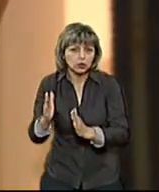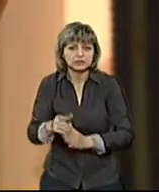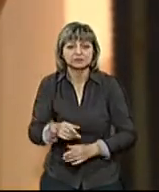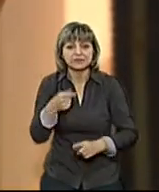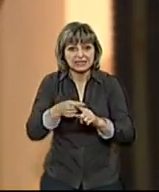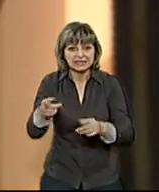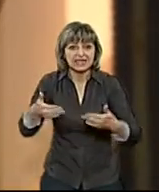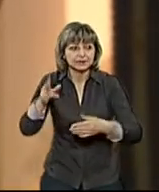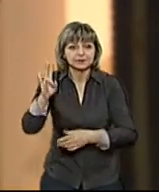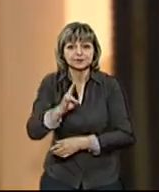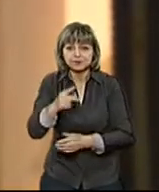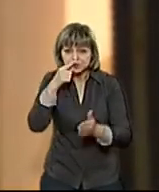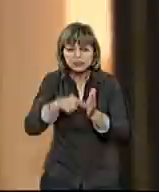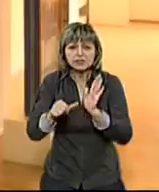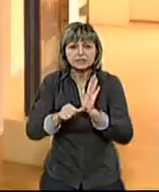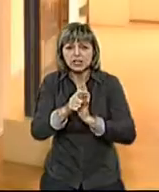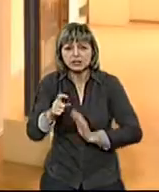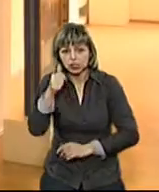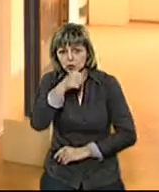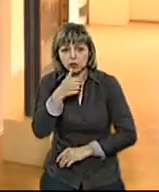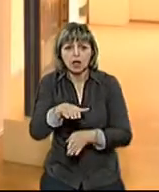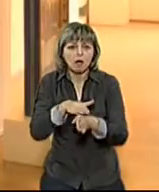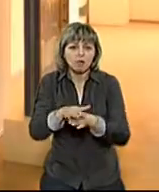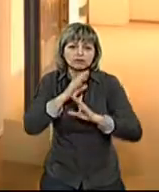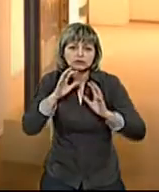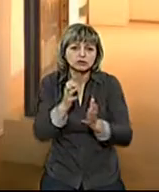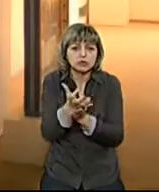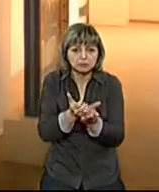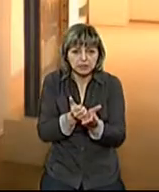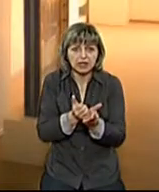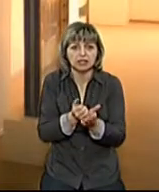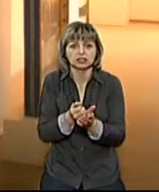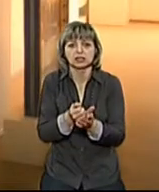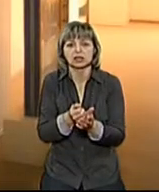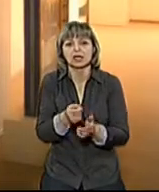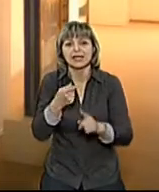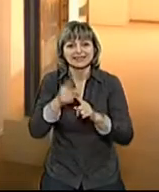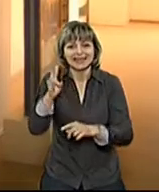нас потрапив в 60-х роках. Майже повністю збережений, оцієї ікони там не було.